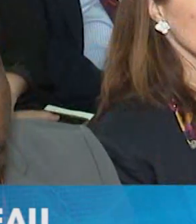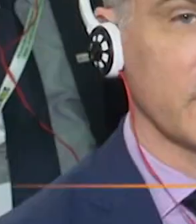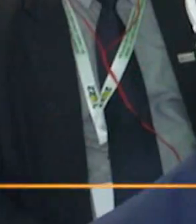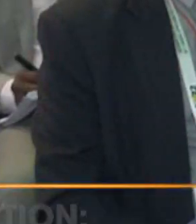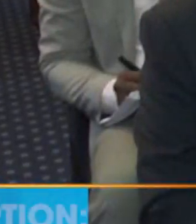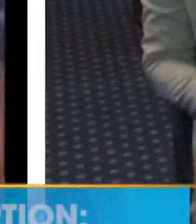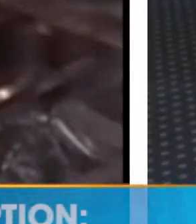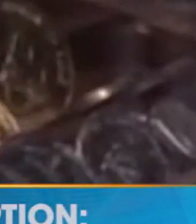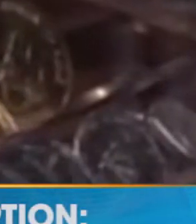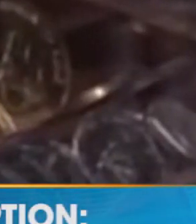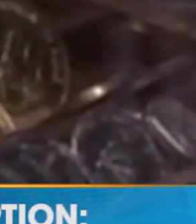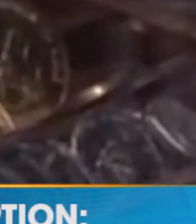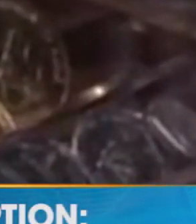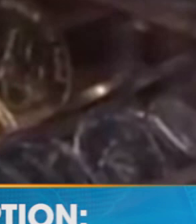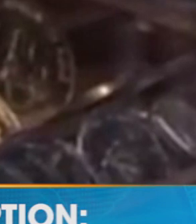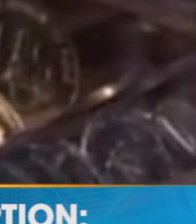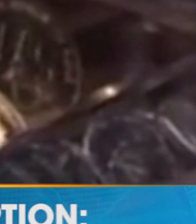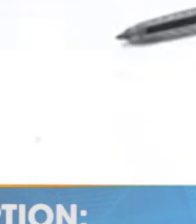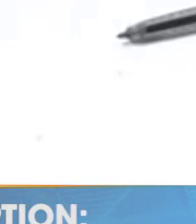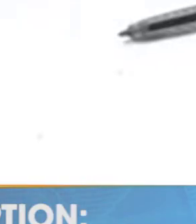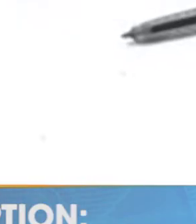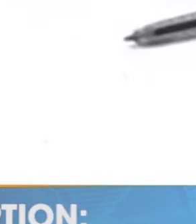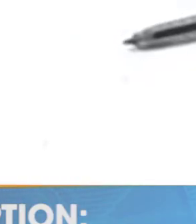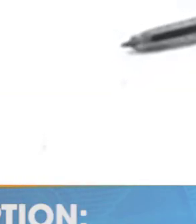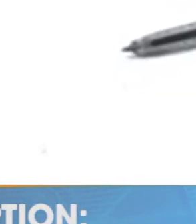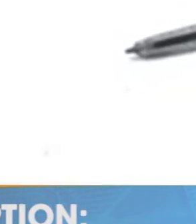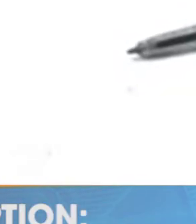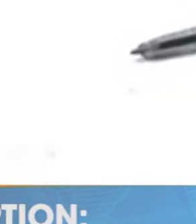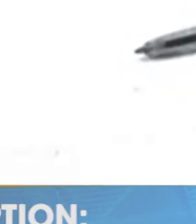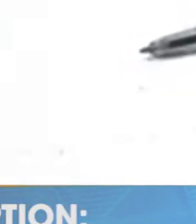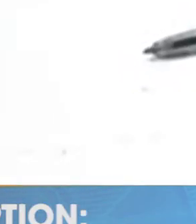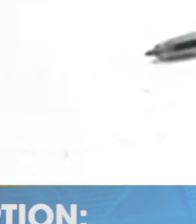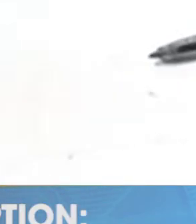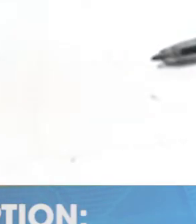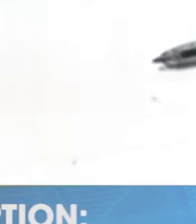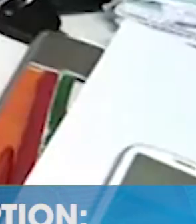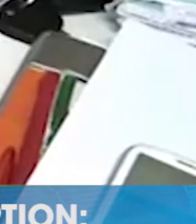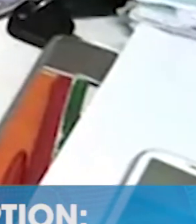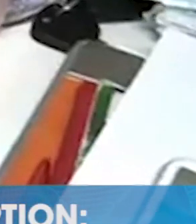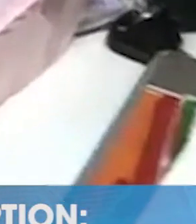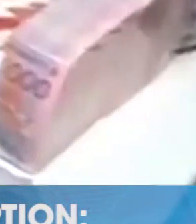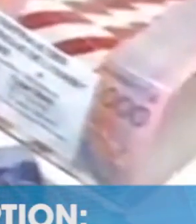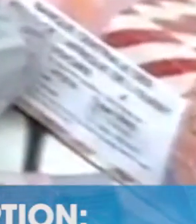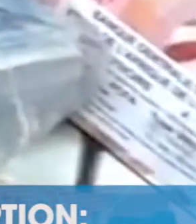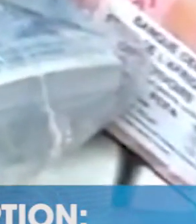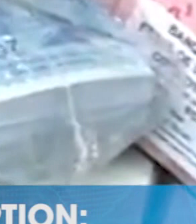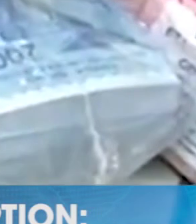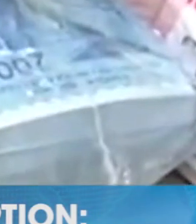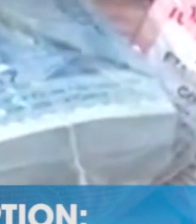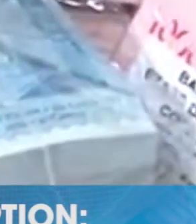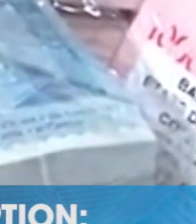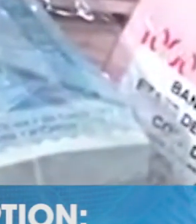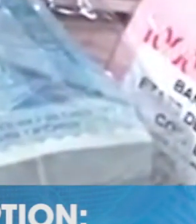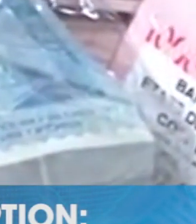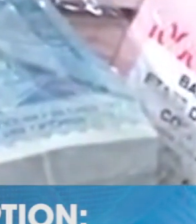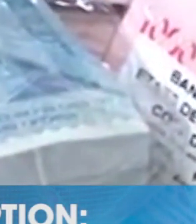président de la Commission de l'Union africaine. Nous sommes le 9 décembre 2022 et la journée internationale de lutte contre la corruption est observée